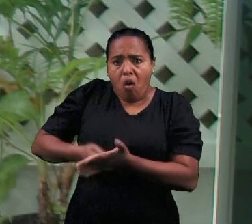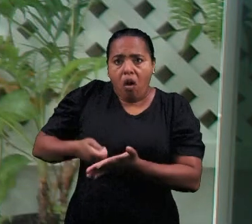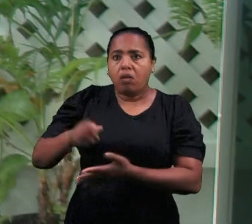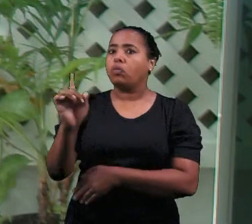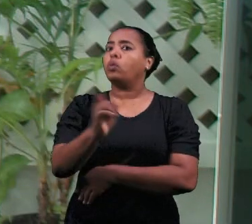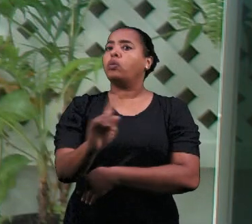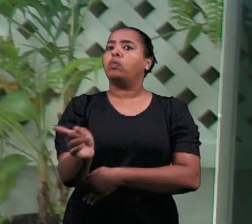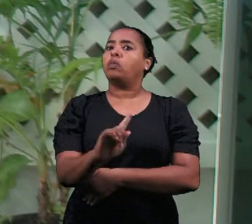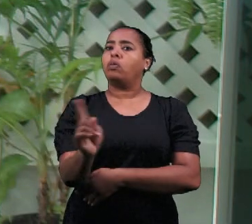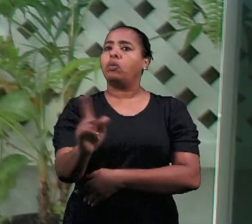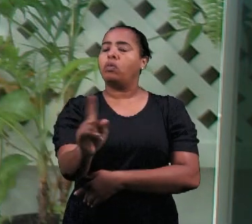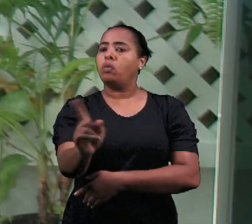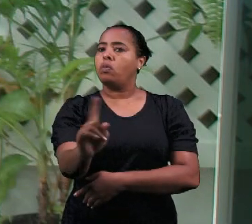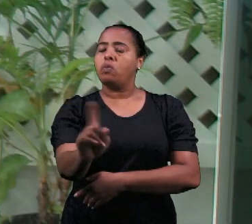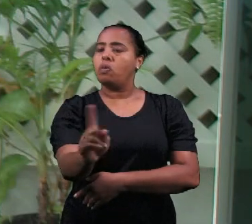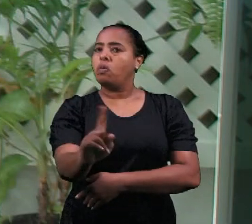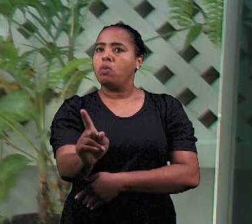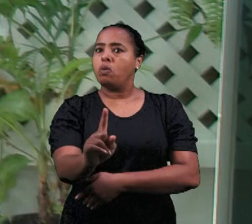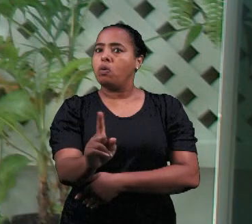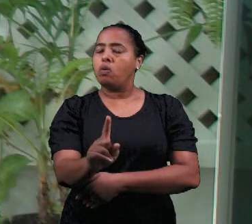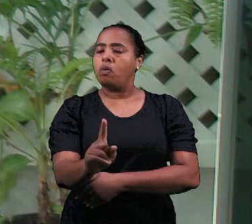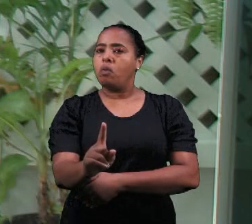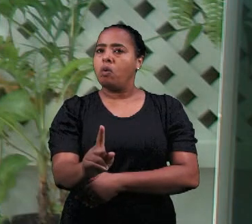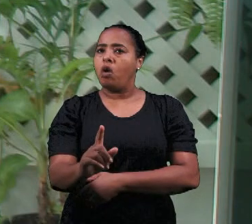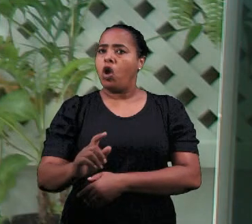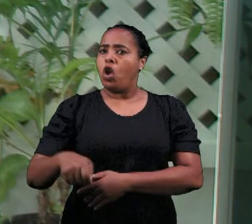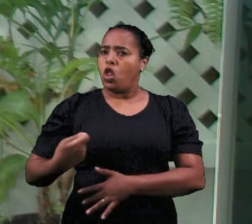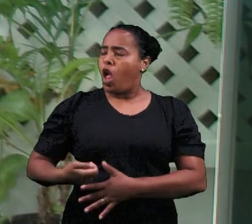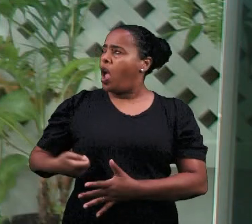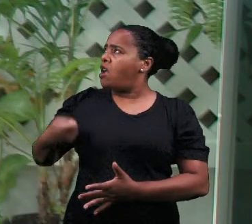Personne contribue par obligation.